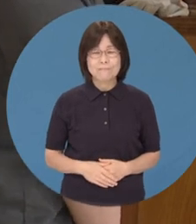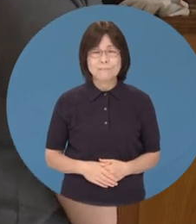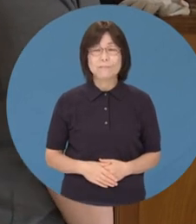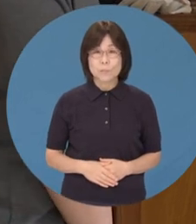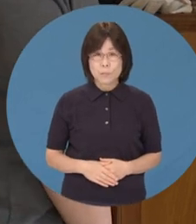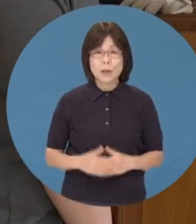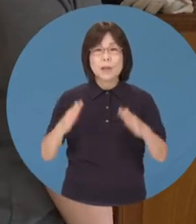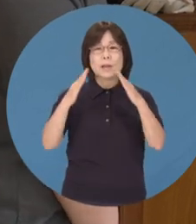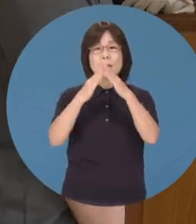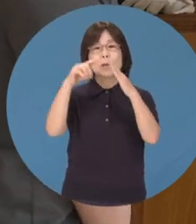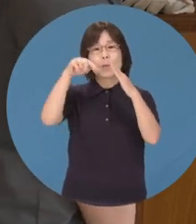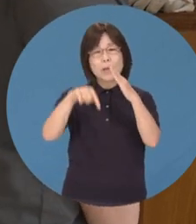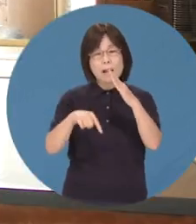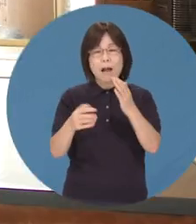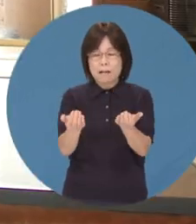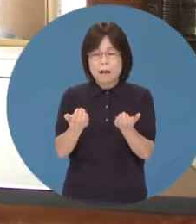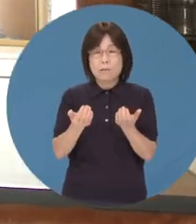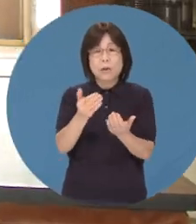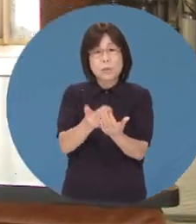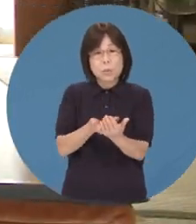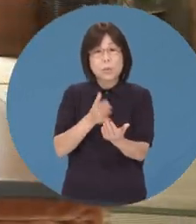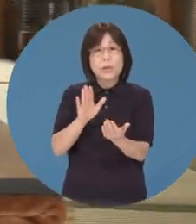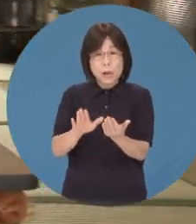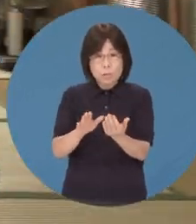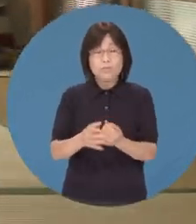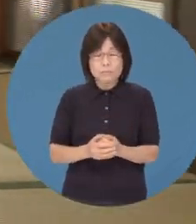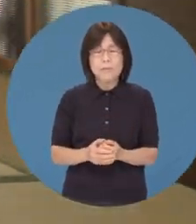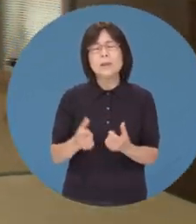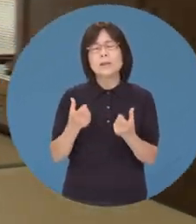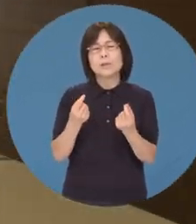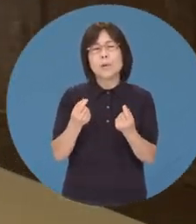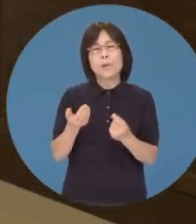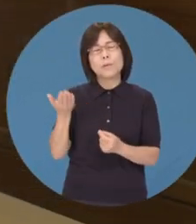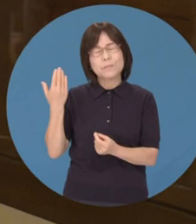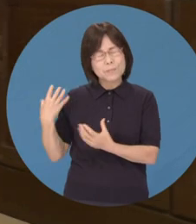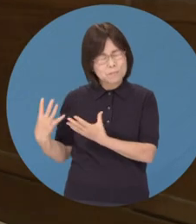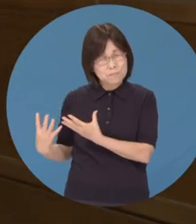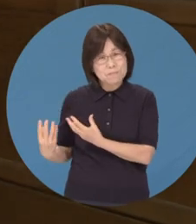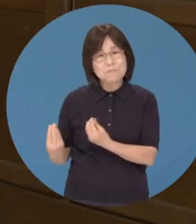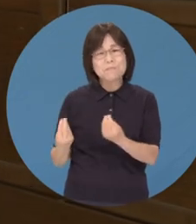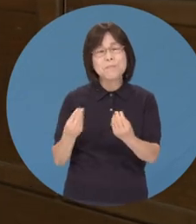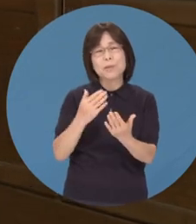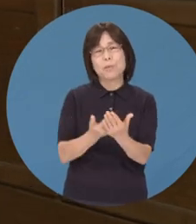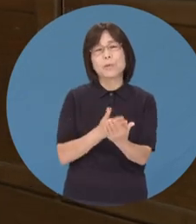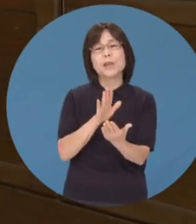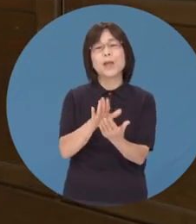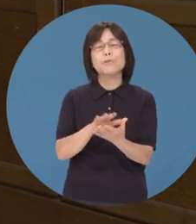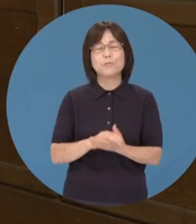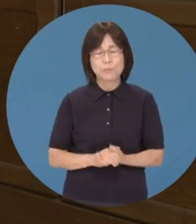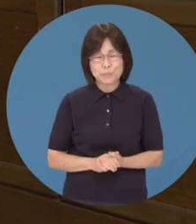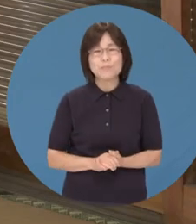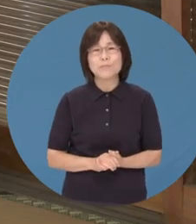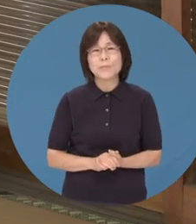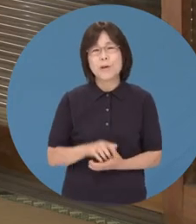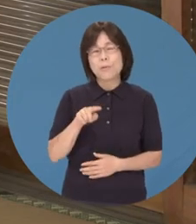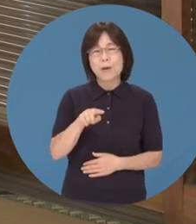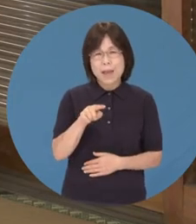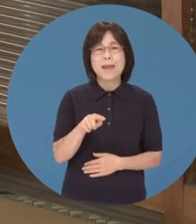とかも残ってるんですね。 もうそのまま昨日まで住んでたような形が多い、まあ、実情このような感じなので